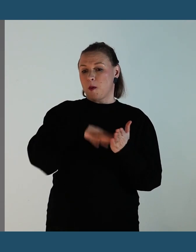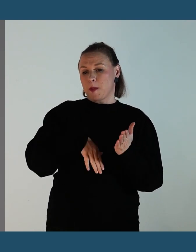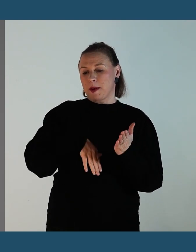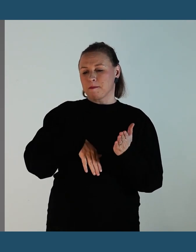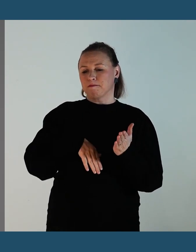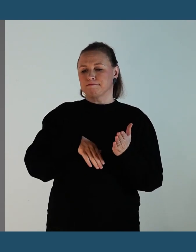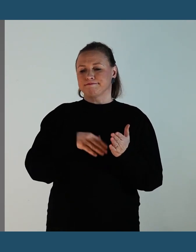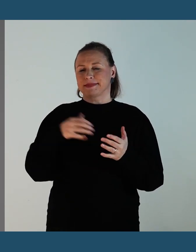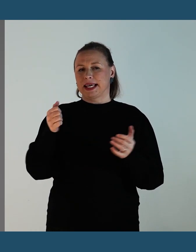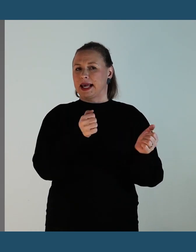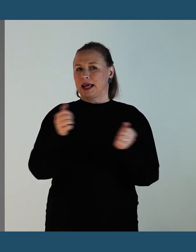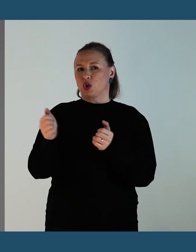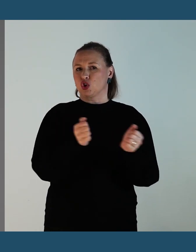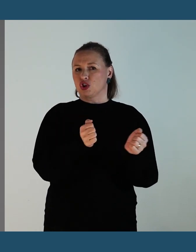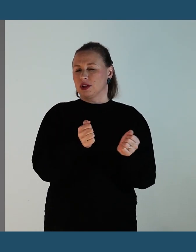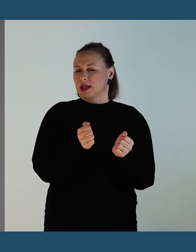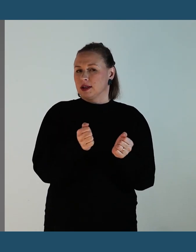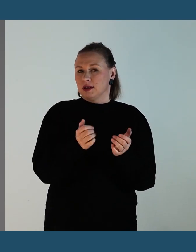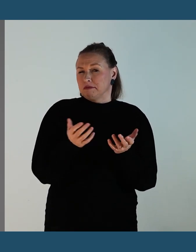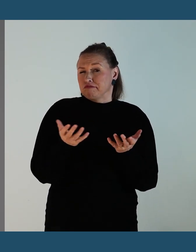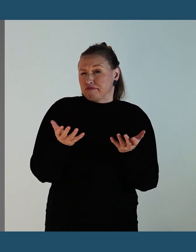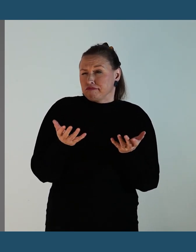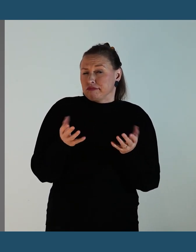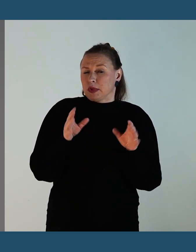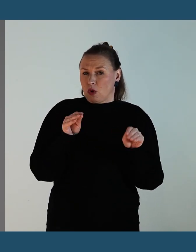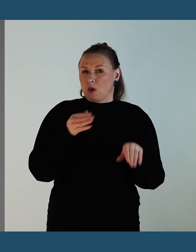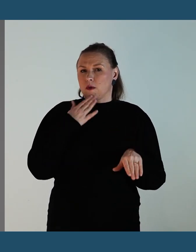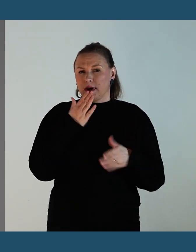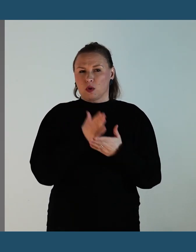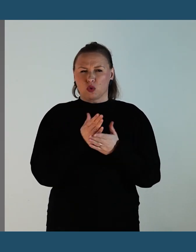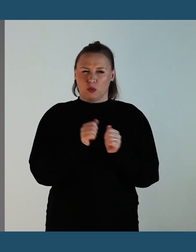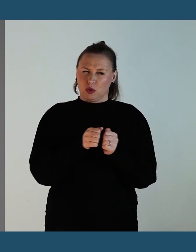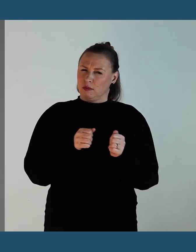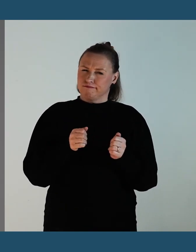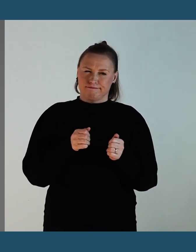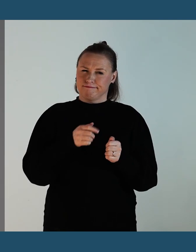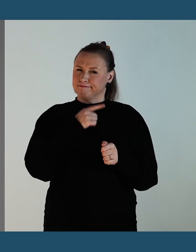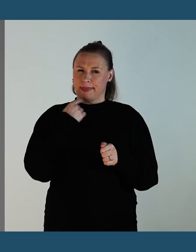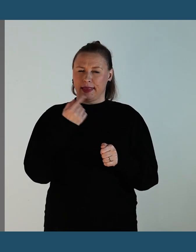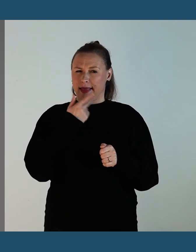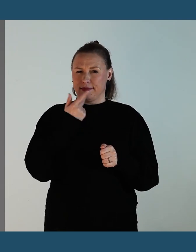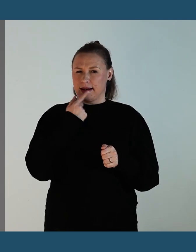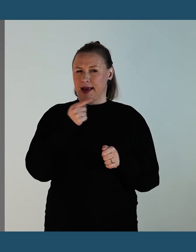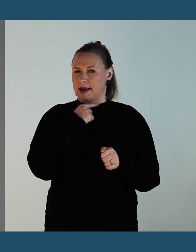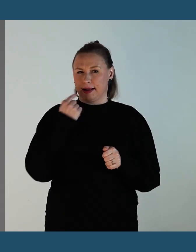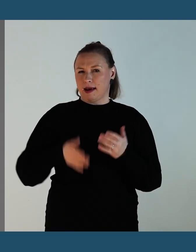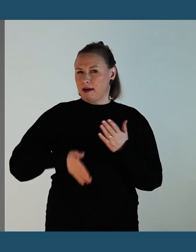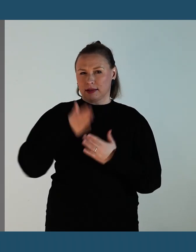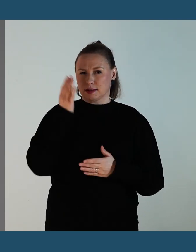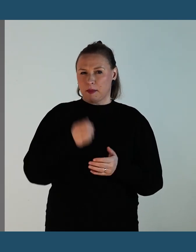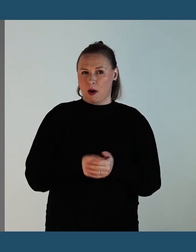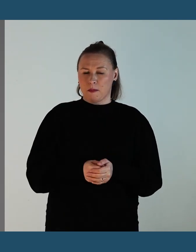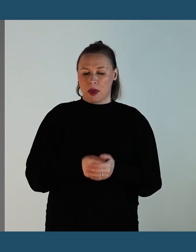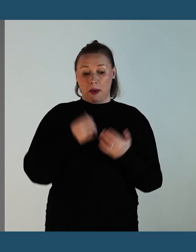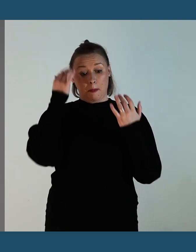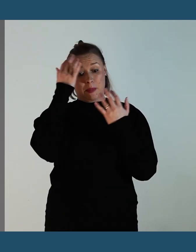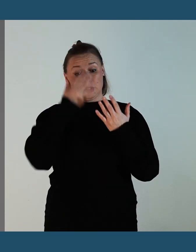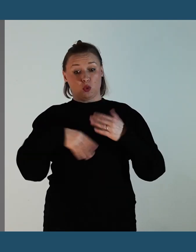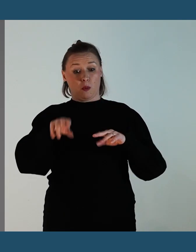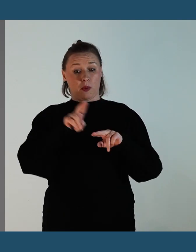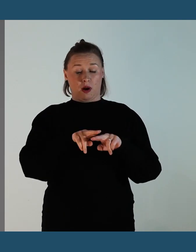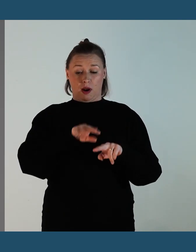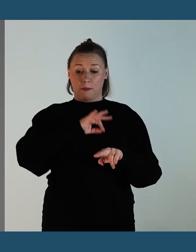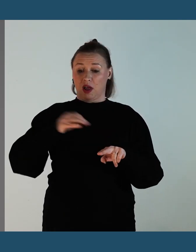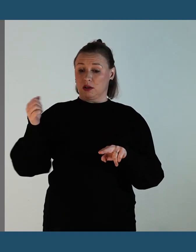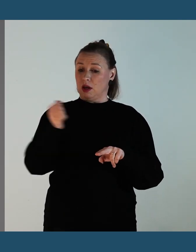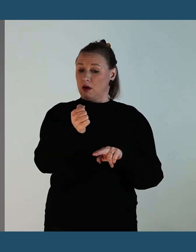niin kuin mikään, se on hyvä juttu, mutta se ei ratkaise sitä asiaa, jos ajatellaan, että työpaikalle palkataan henkilö,